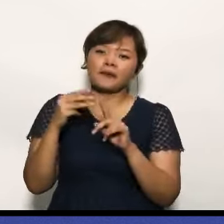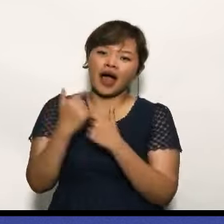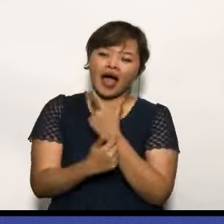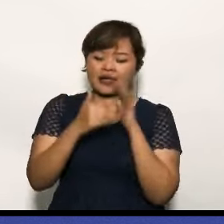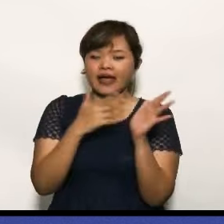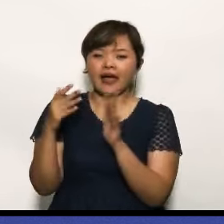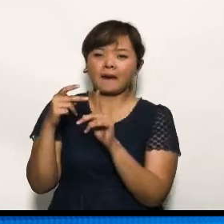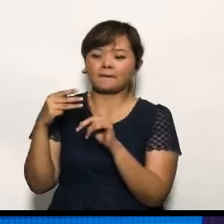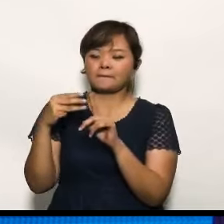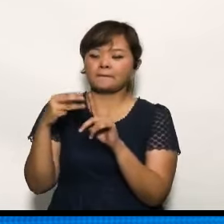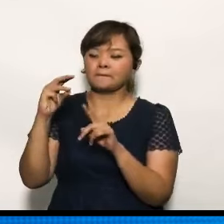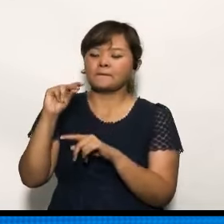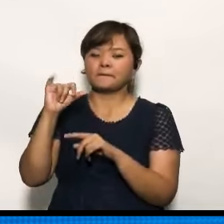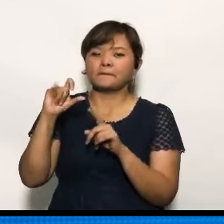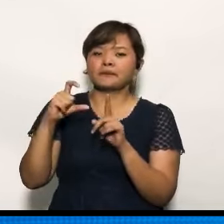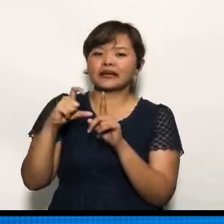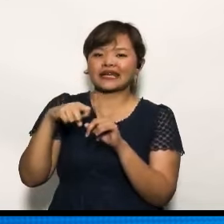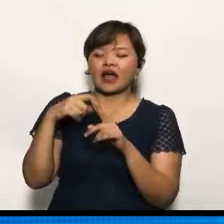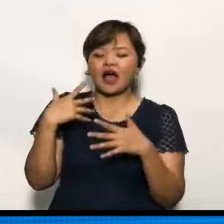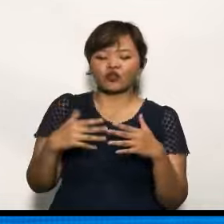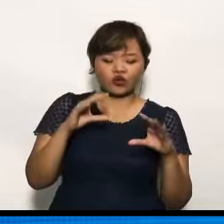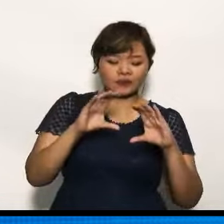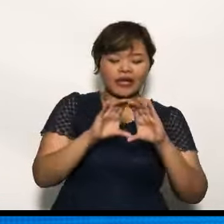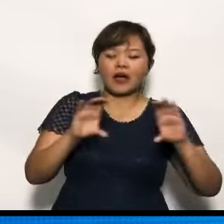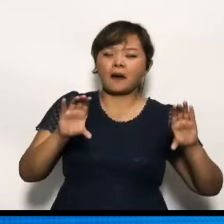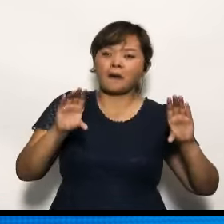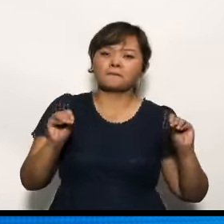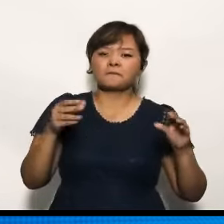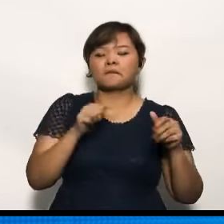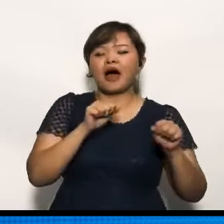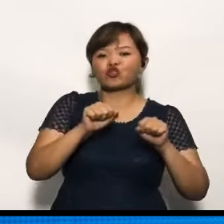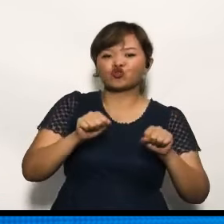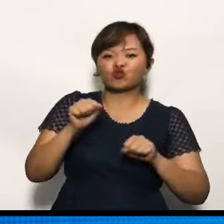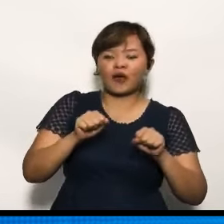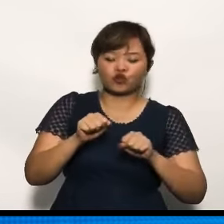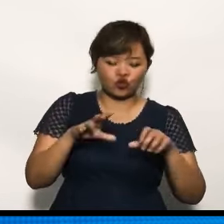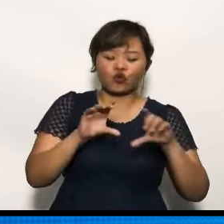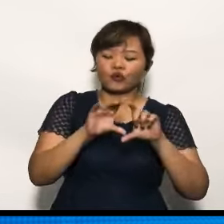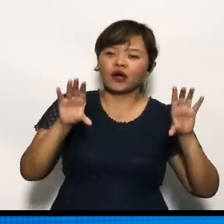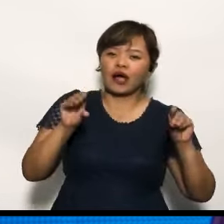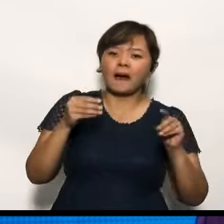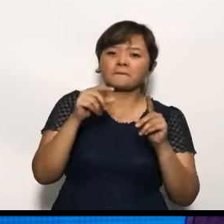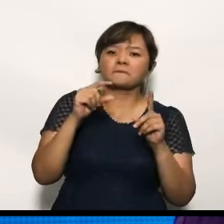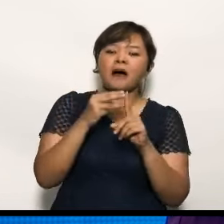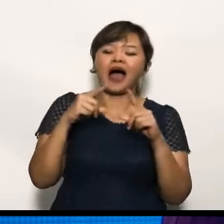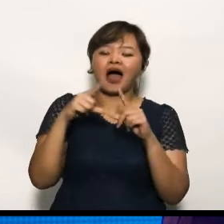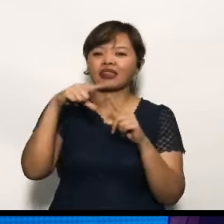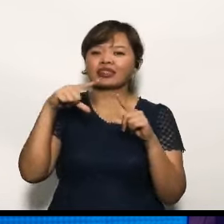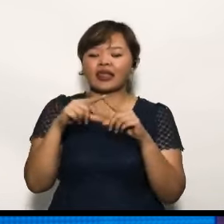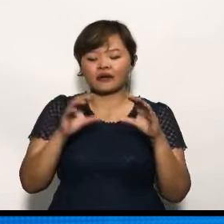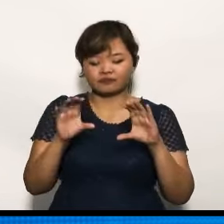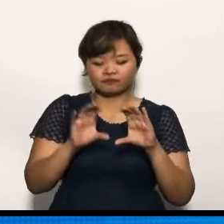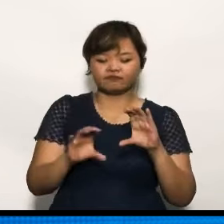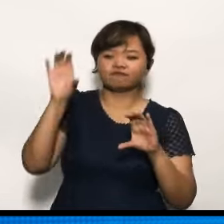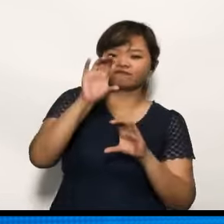brick by brick. Yaitu batu demi batu atau bata demi bata. Kita akan mulai di ayatnya, yaitu di